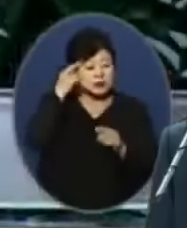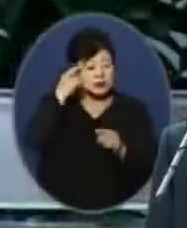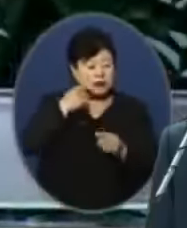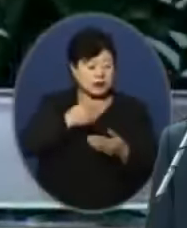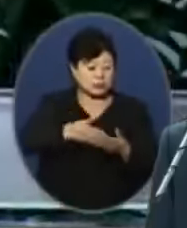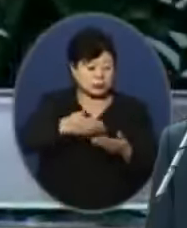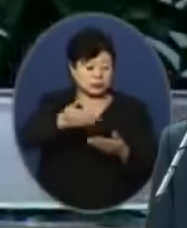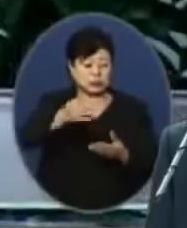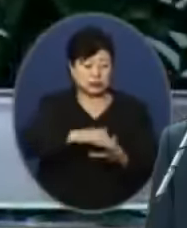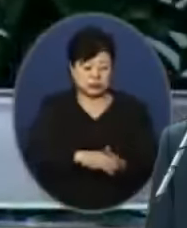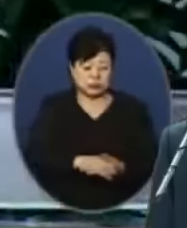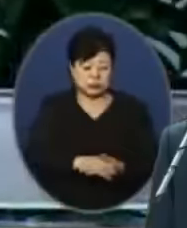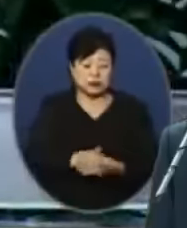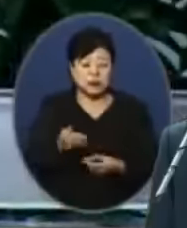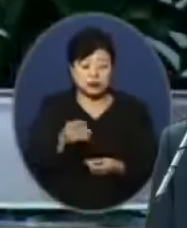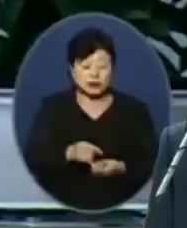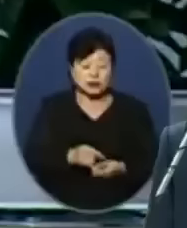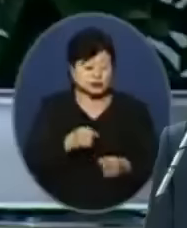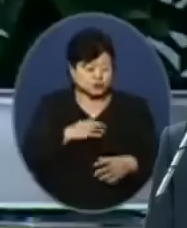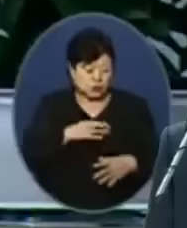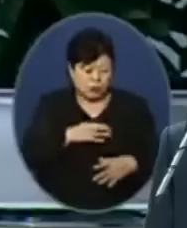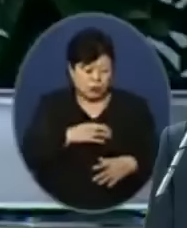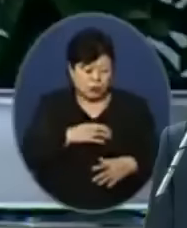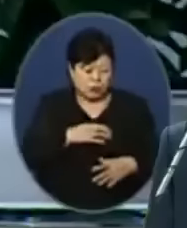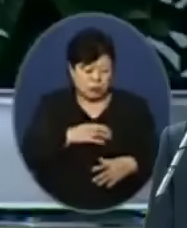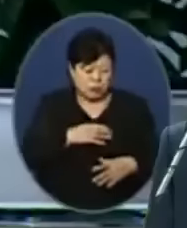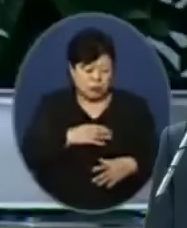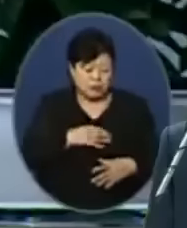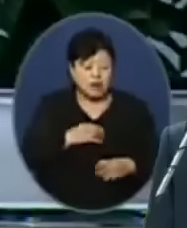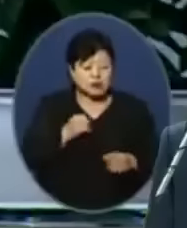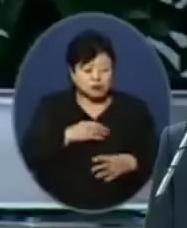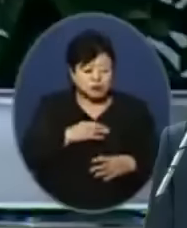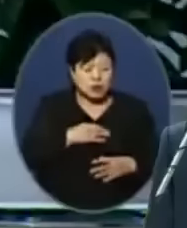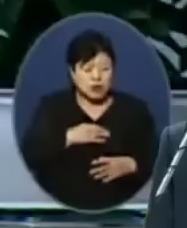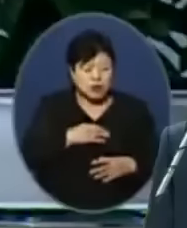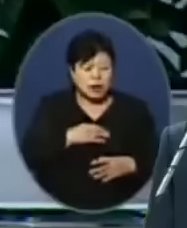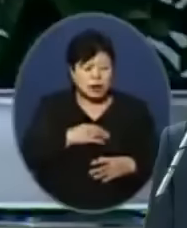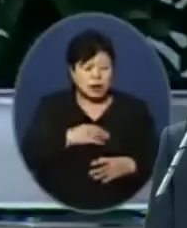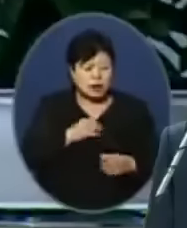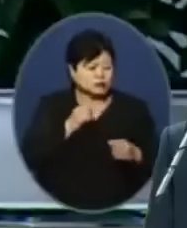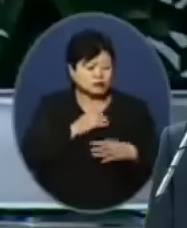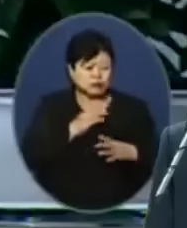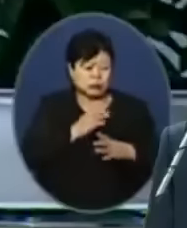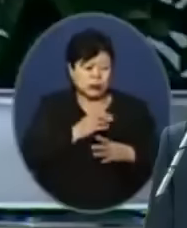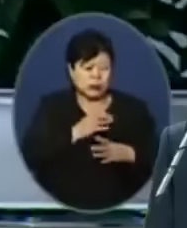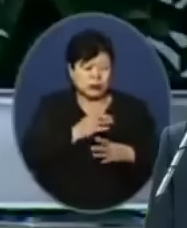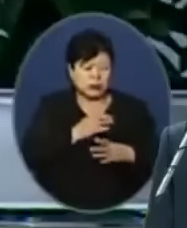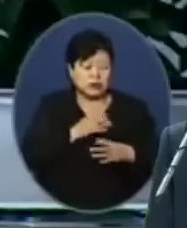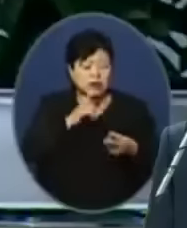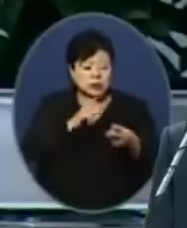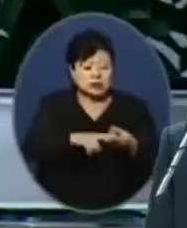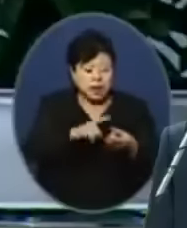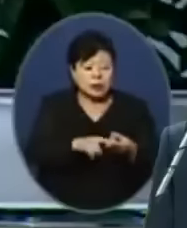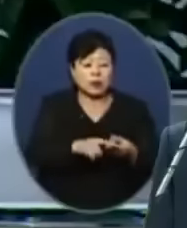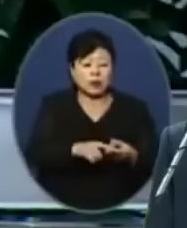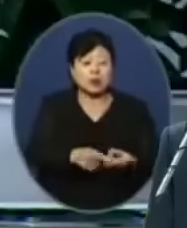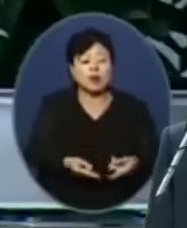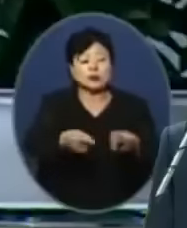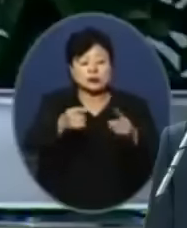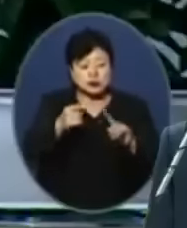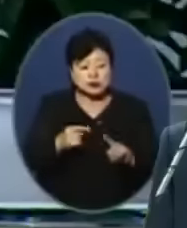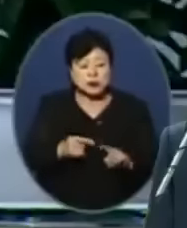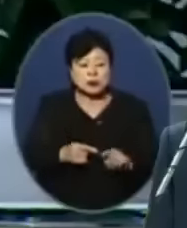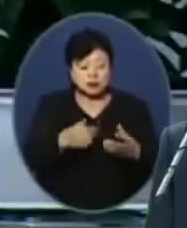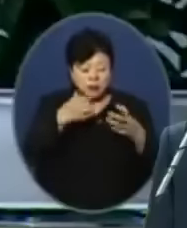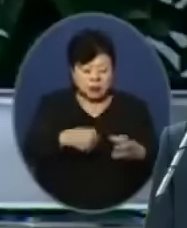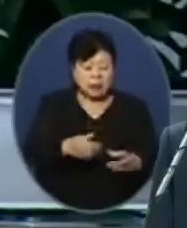만들어주는 것입니다. 그리고 두려워하게 하고 두려워서 무서워하면 그대로 이루어져서